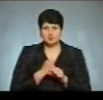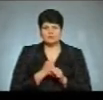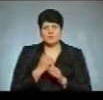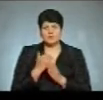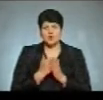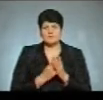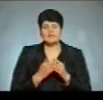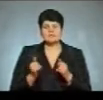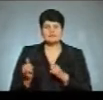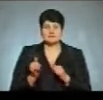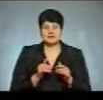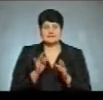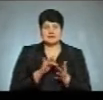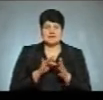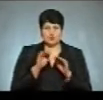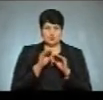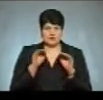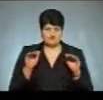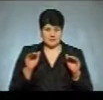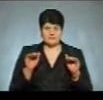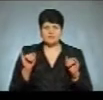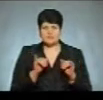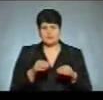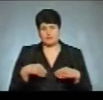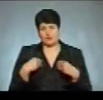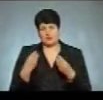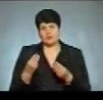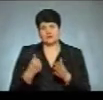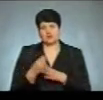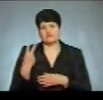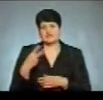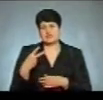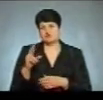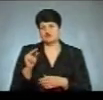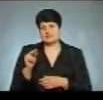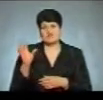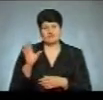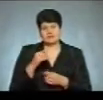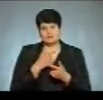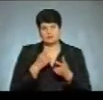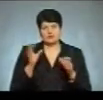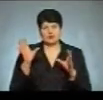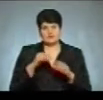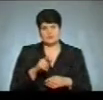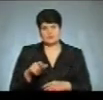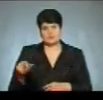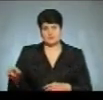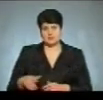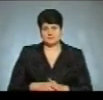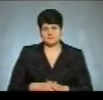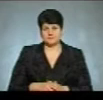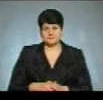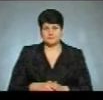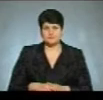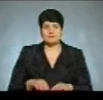програмне забезпечення на центральному рівні. І ми подали до 20 числа всі інформацію про всіх громадян. Дуже дякую за